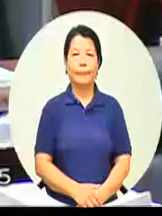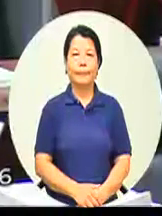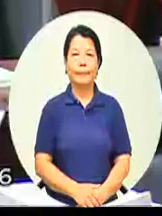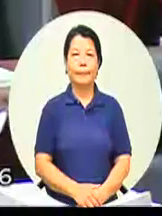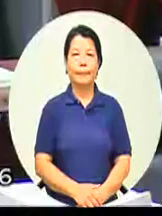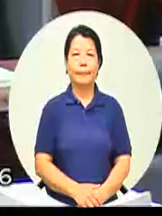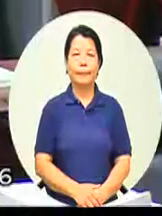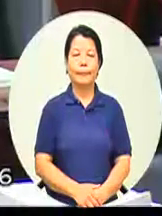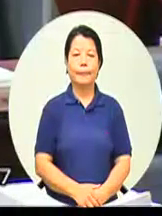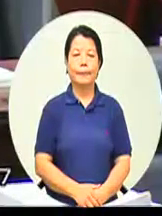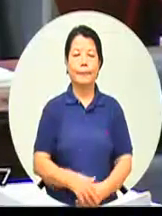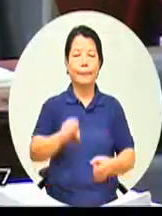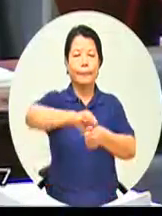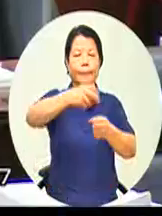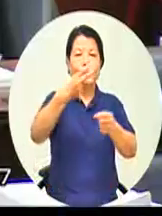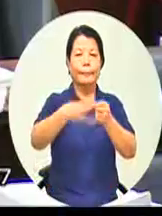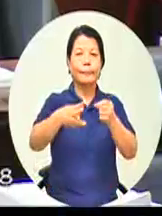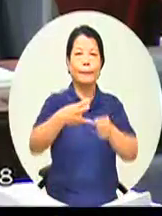好，再三分钟。